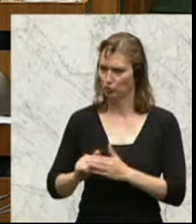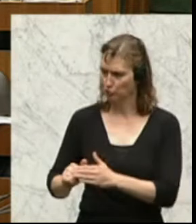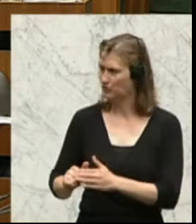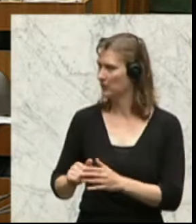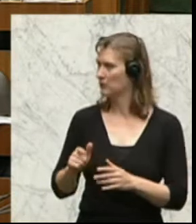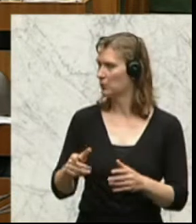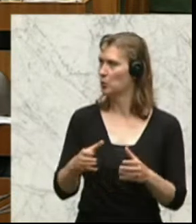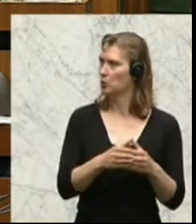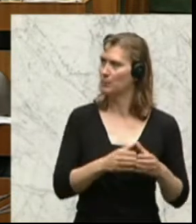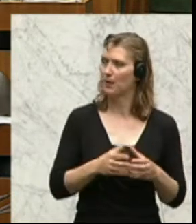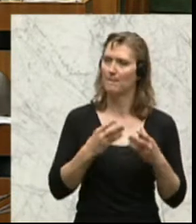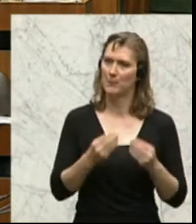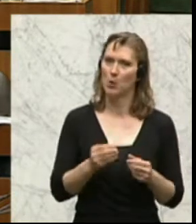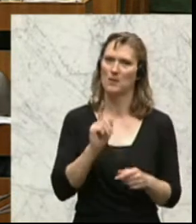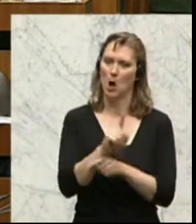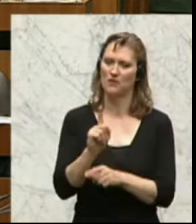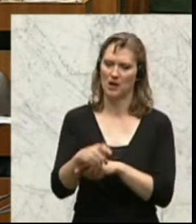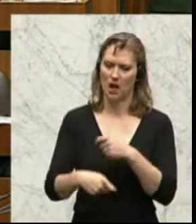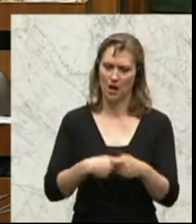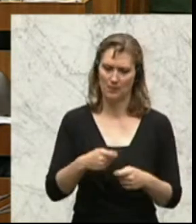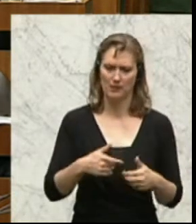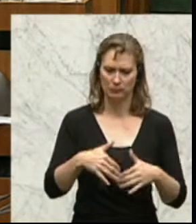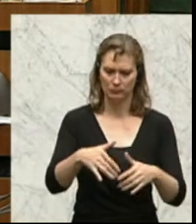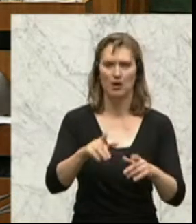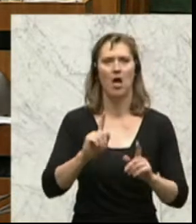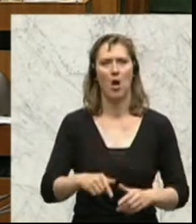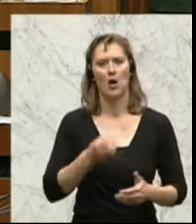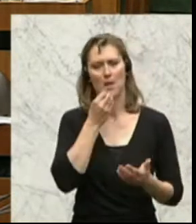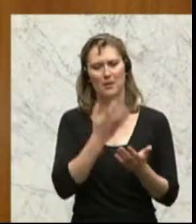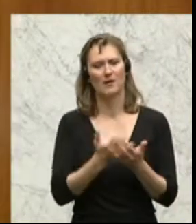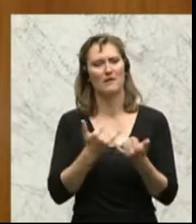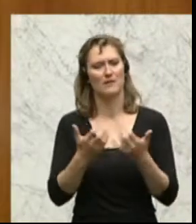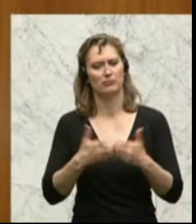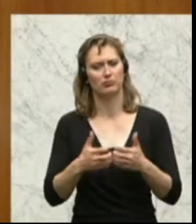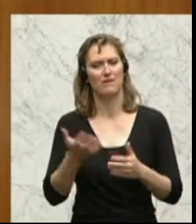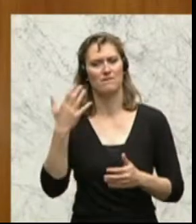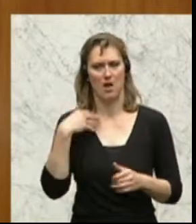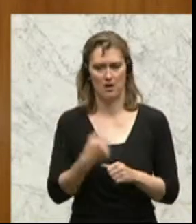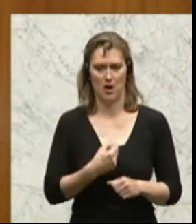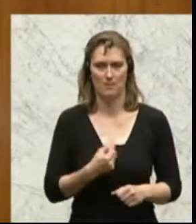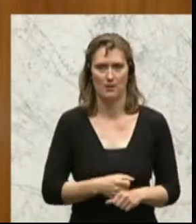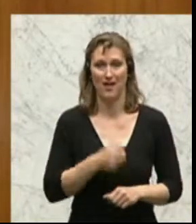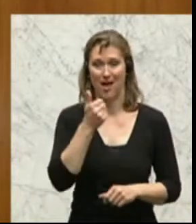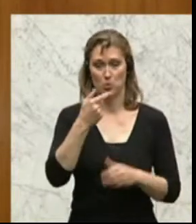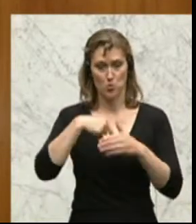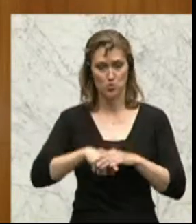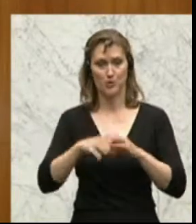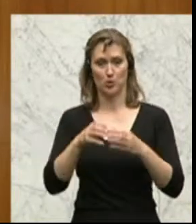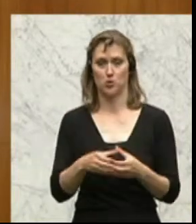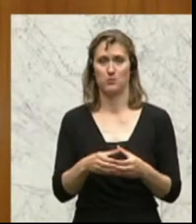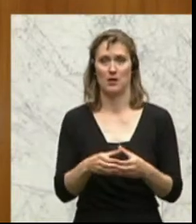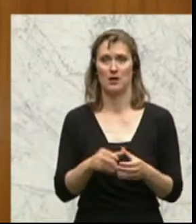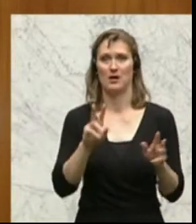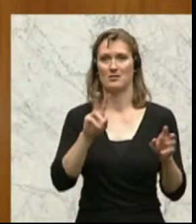erhalten Arbeitsaufträge von der Kommission und berichten über die erzielten Ergebnisse. Eine der Untergruppen wird sich mit dem Thema